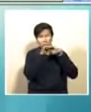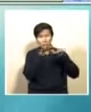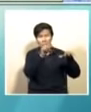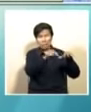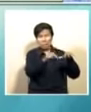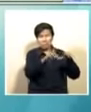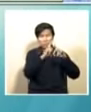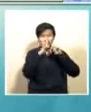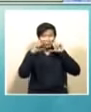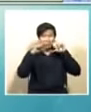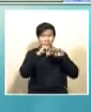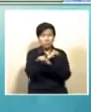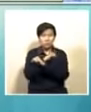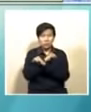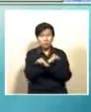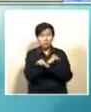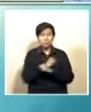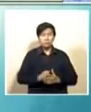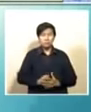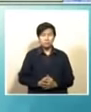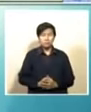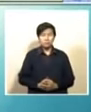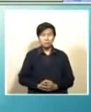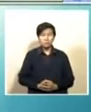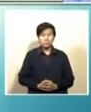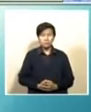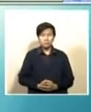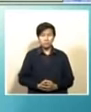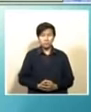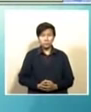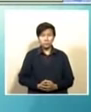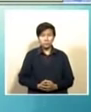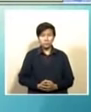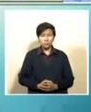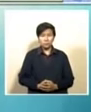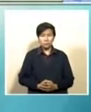ของไปรษณีย์ไทยที่เราจะร่วมกันที่ได้กราบเรียนไว้ต่อนะครับ